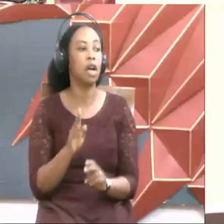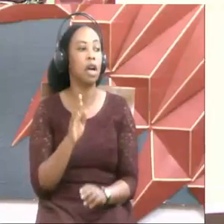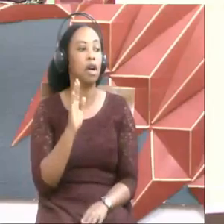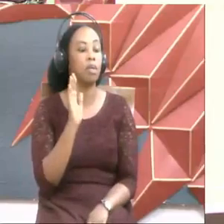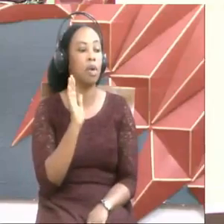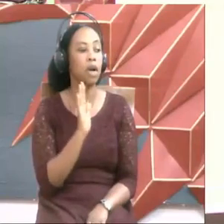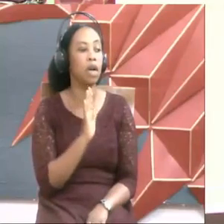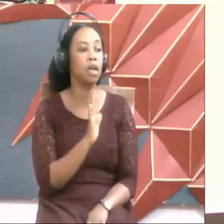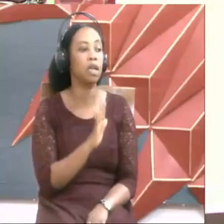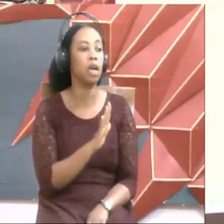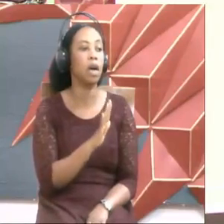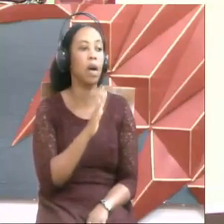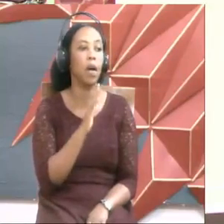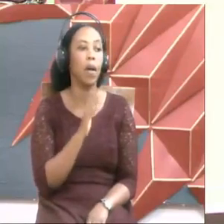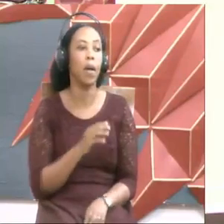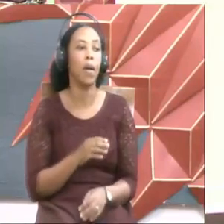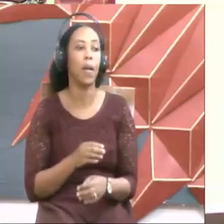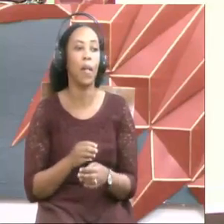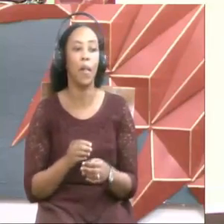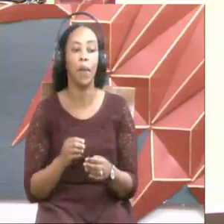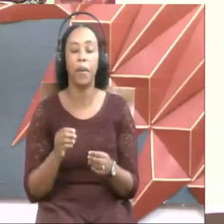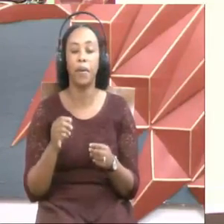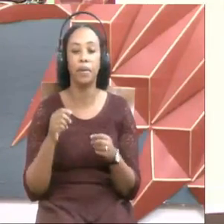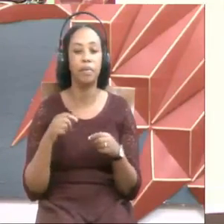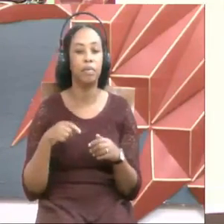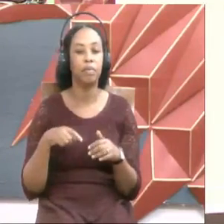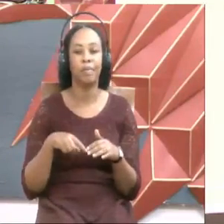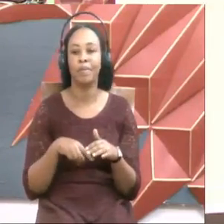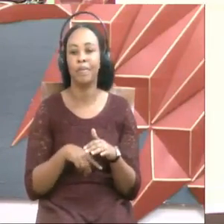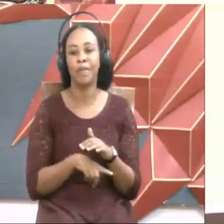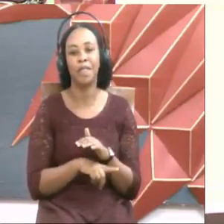mutishizira wana